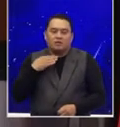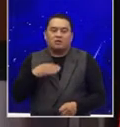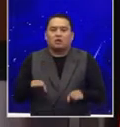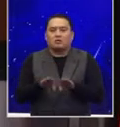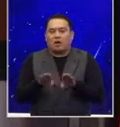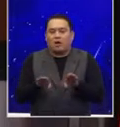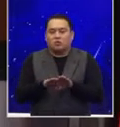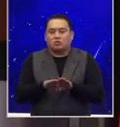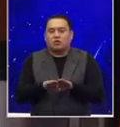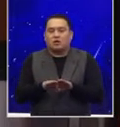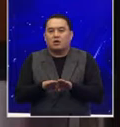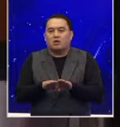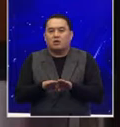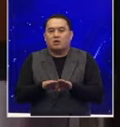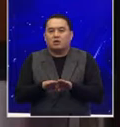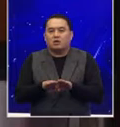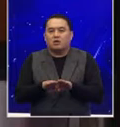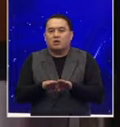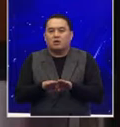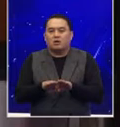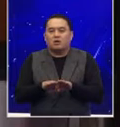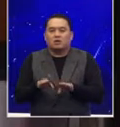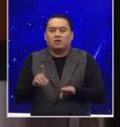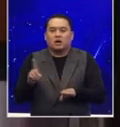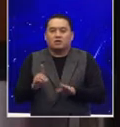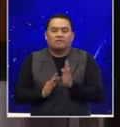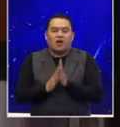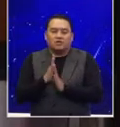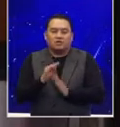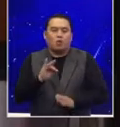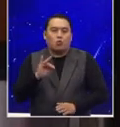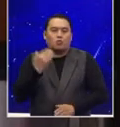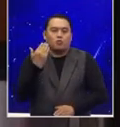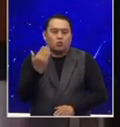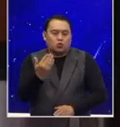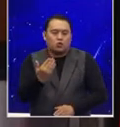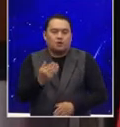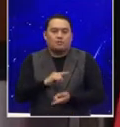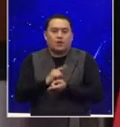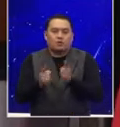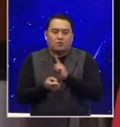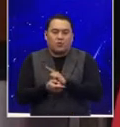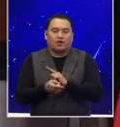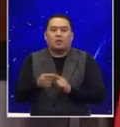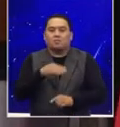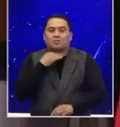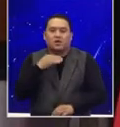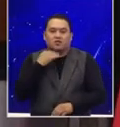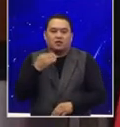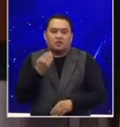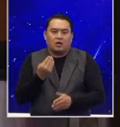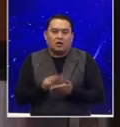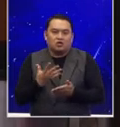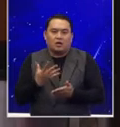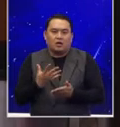То есть считается, что клариус, как аквакультура выращиваемая, он будет постепенно заменять мясо, которое дорожает,